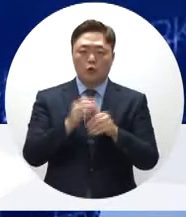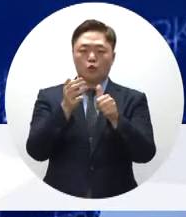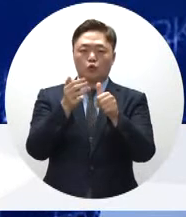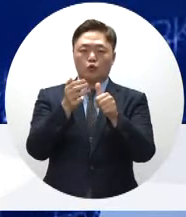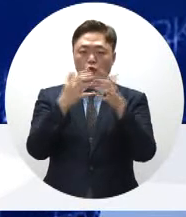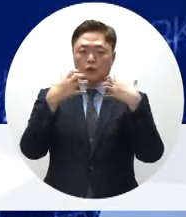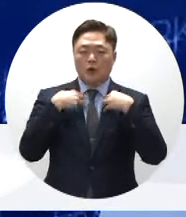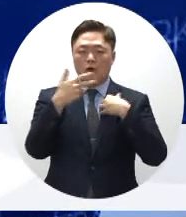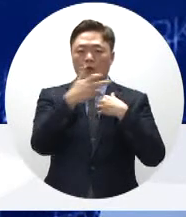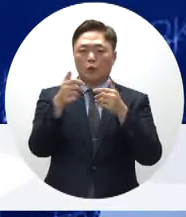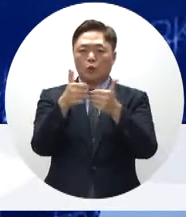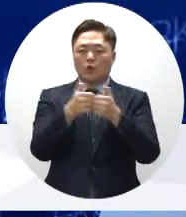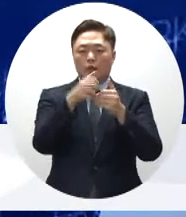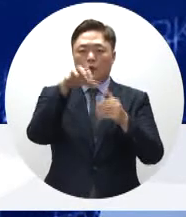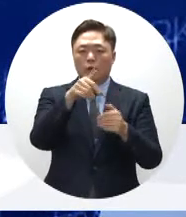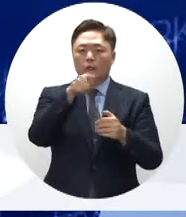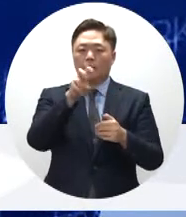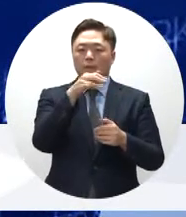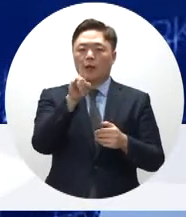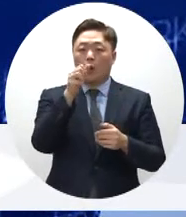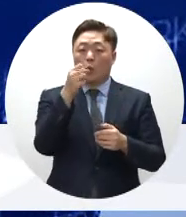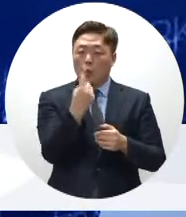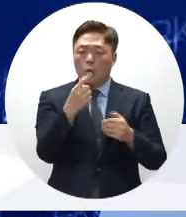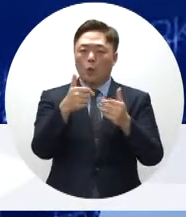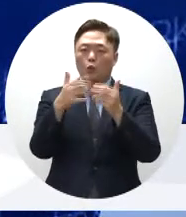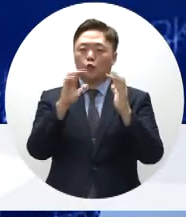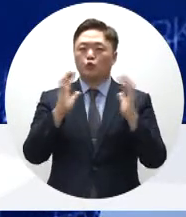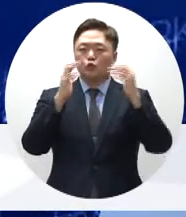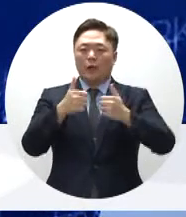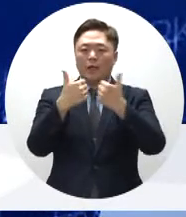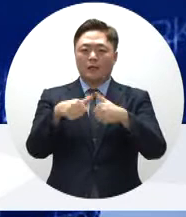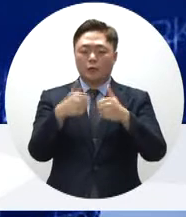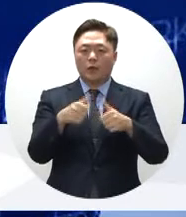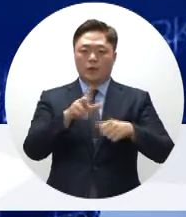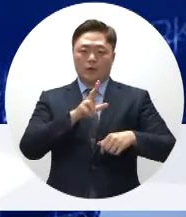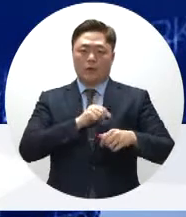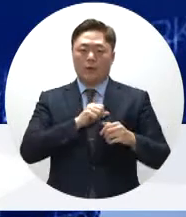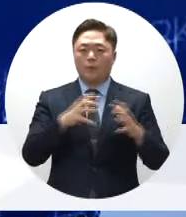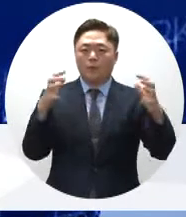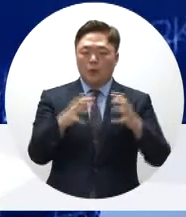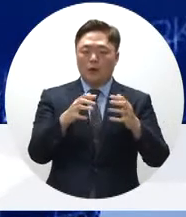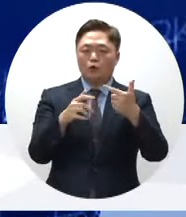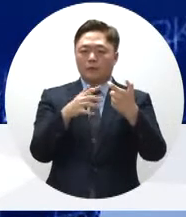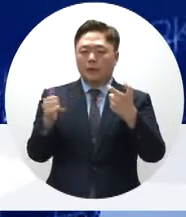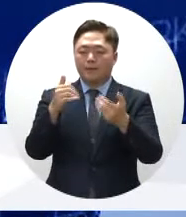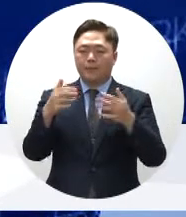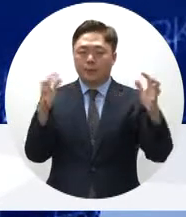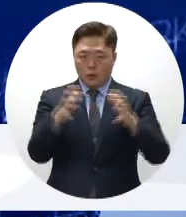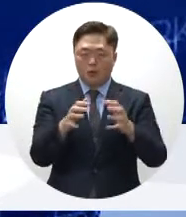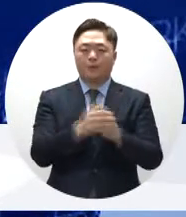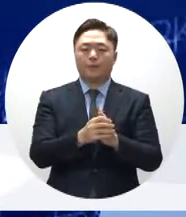합천군은 군청 3층 대회의실에서 김태호 국회의원과 주요 기관 및 사회단체장 등 60여 명이 참석한